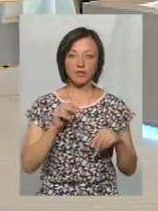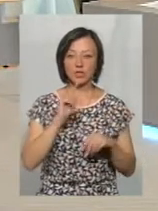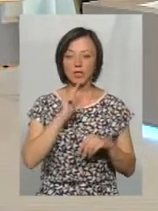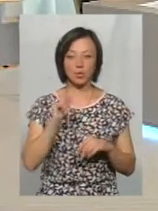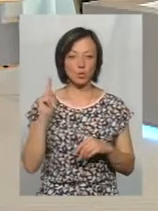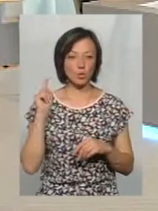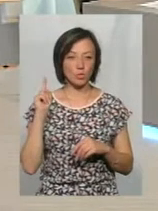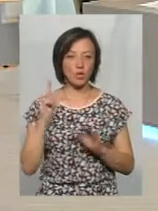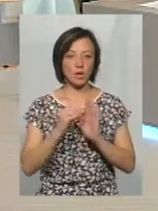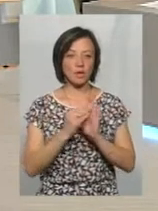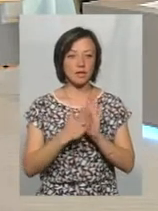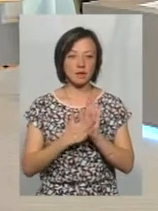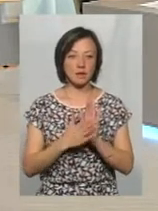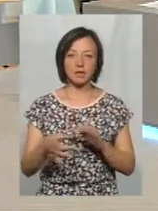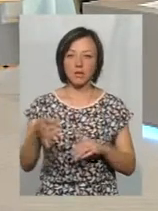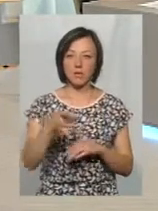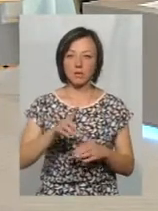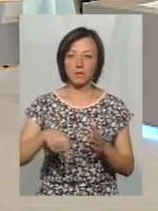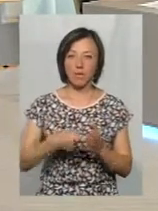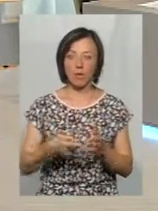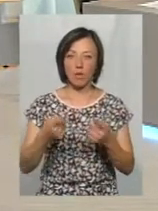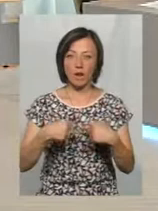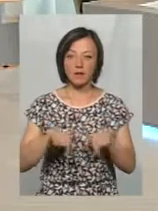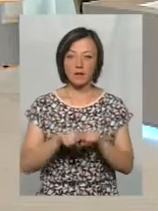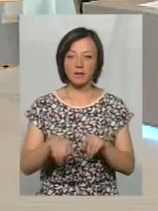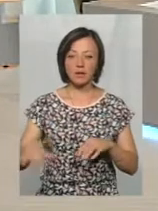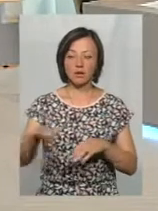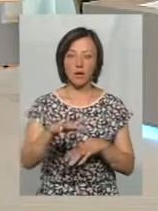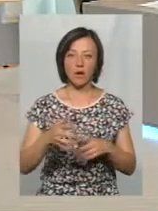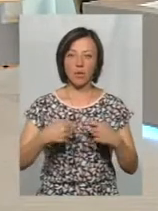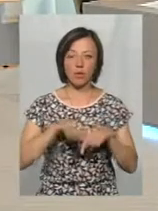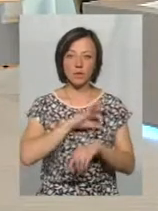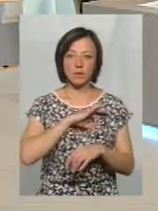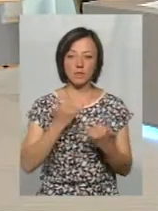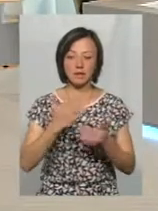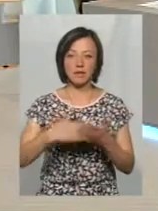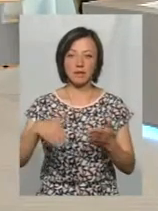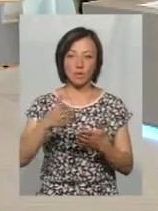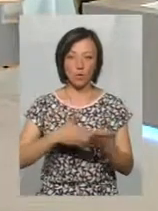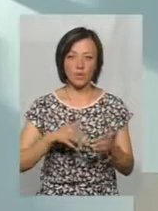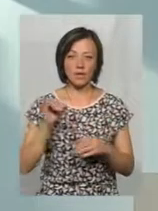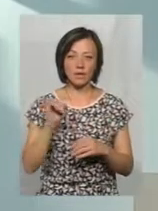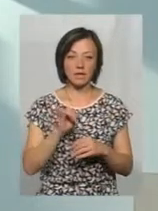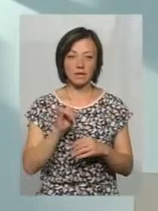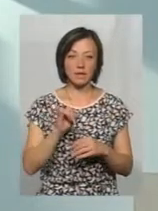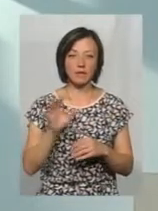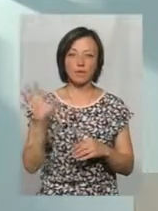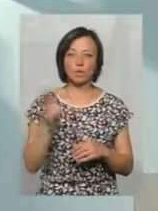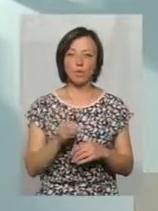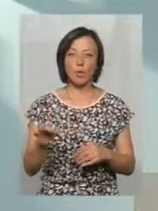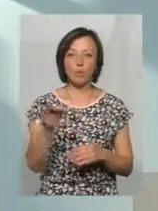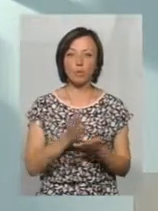тому реєстрацію районних міських організацій здійснювали територіальні органи юстиції. Зараз вони ліквідовані і, скажімо так, всю